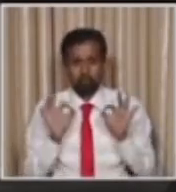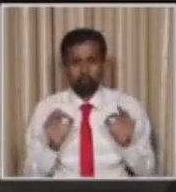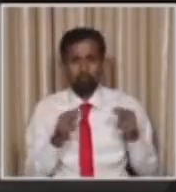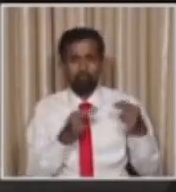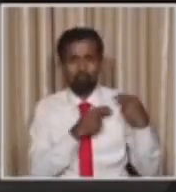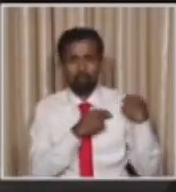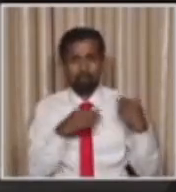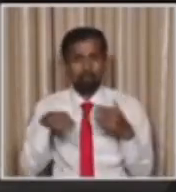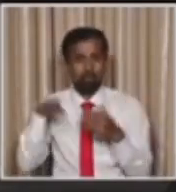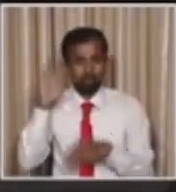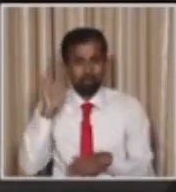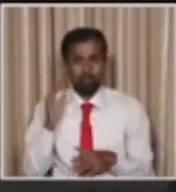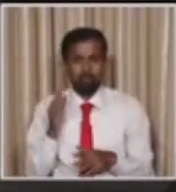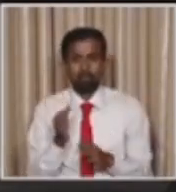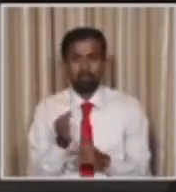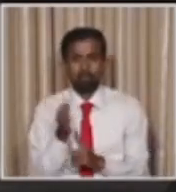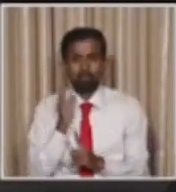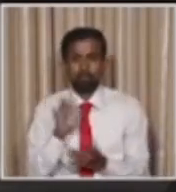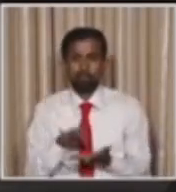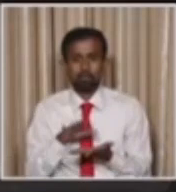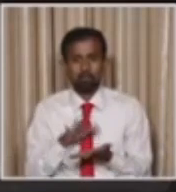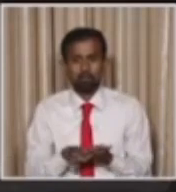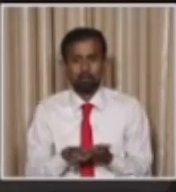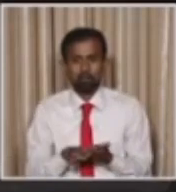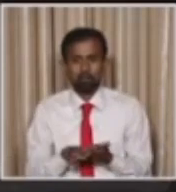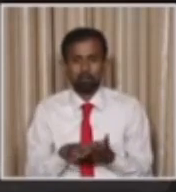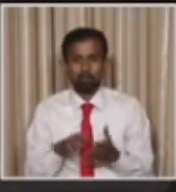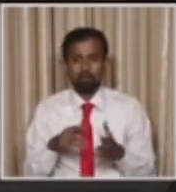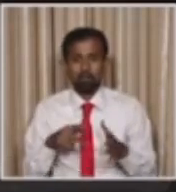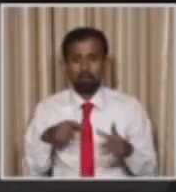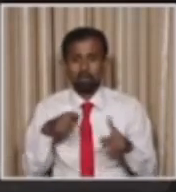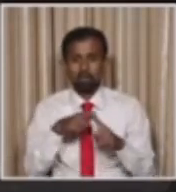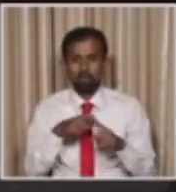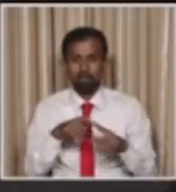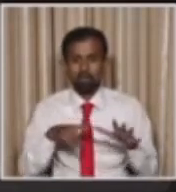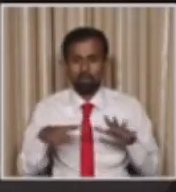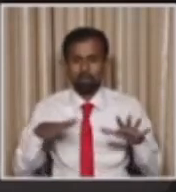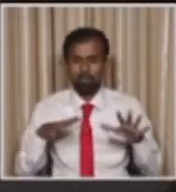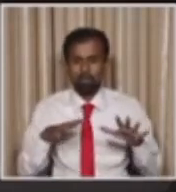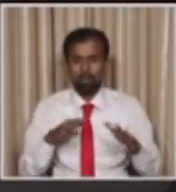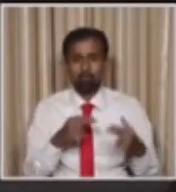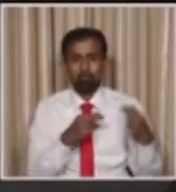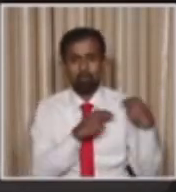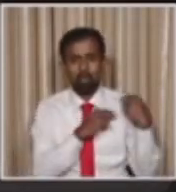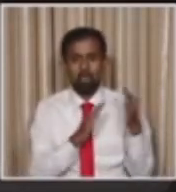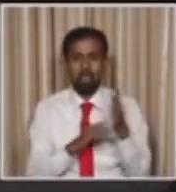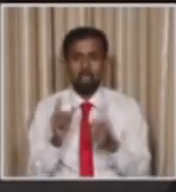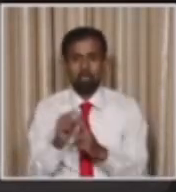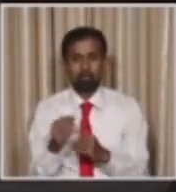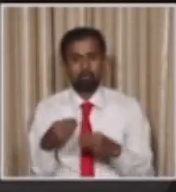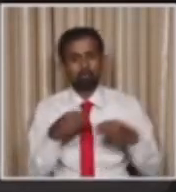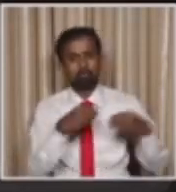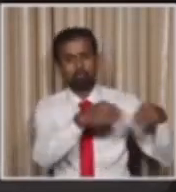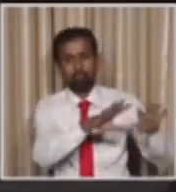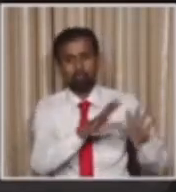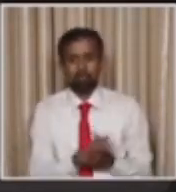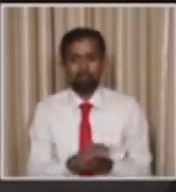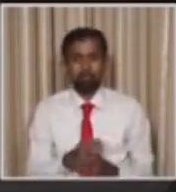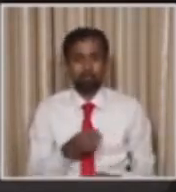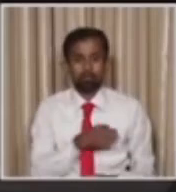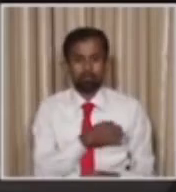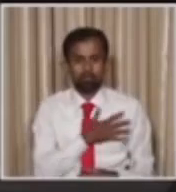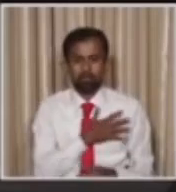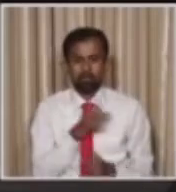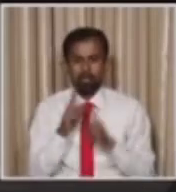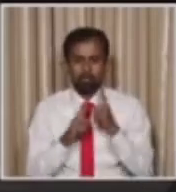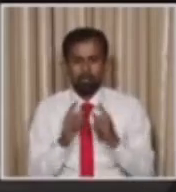එක එදා හිටපු ජනාධිපතිතුමා තීන්දුව කරන්නේ නැති කලවැද්දෝ ගැන කතා කරා නම් කලවැද්දෝ බලන්න බාර ඇමතිකම දෙන්නේ නැති ඉතින් මේකට වෛරයෙන් කතා කරලා